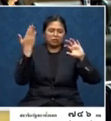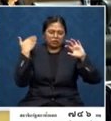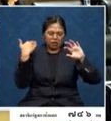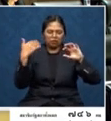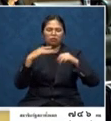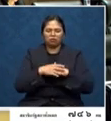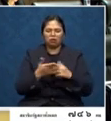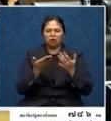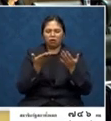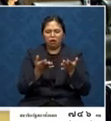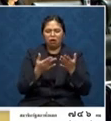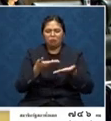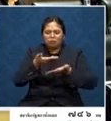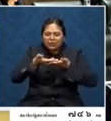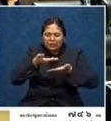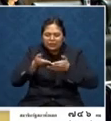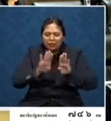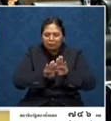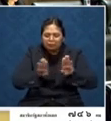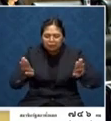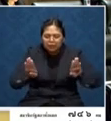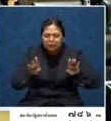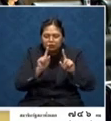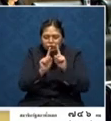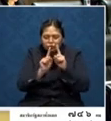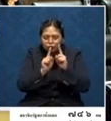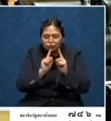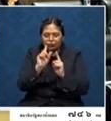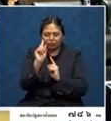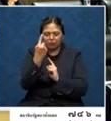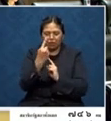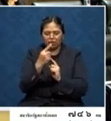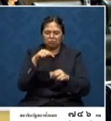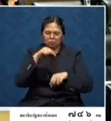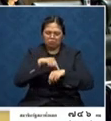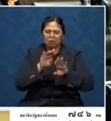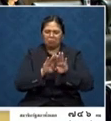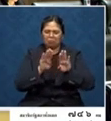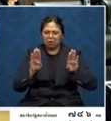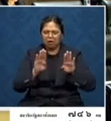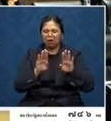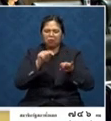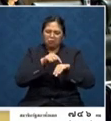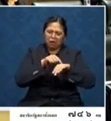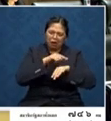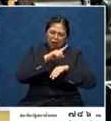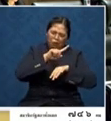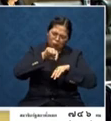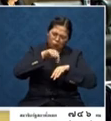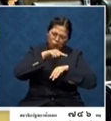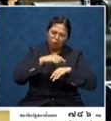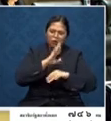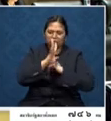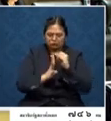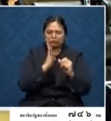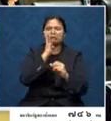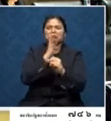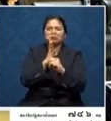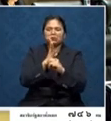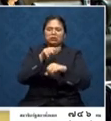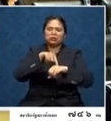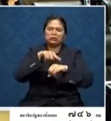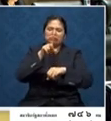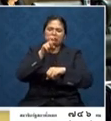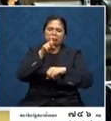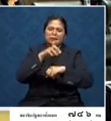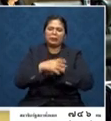าจะขอเปิดเจรจาใหม่ได้ใช้เวลากว่า4ปีค่ะในขณะที่ประเทศเพื่อนบ้านอย่างเวียดนามค่ะได้เริ่มเ